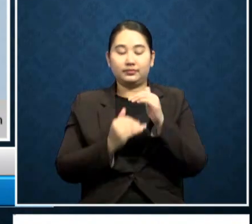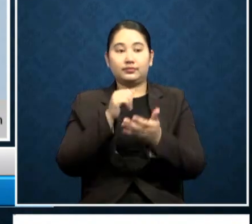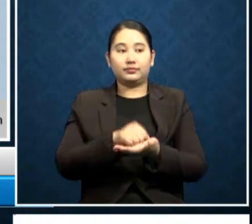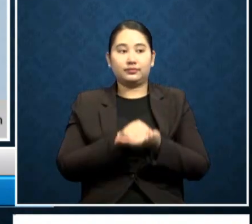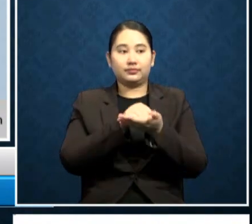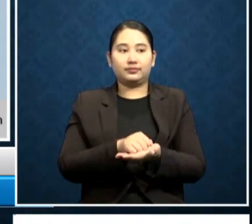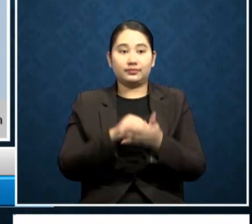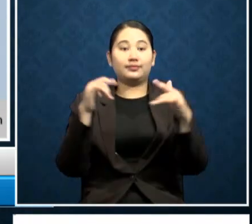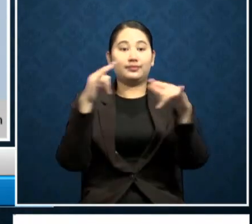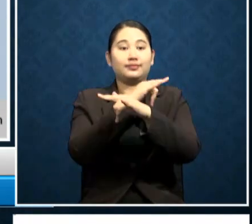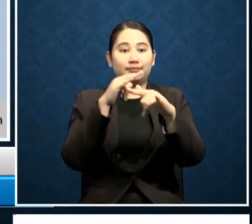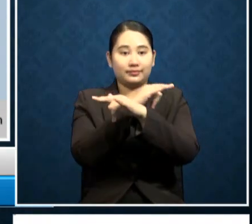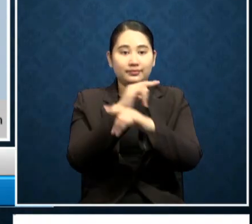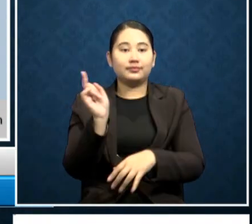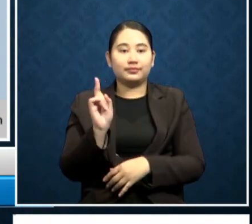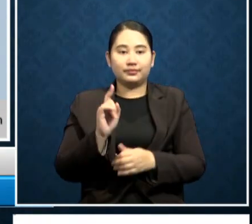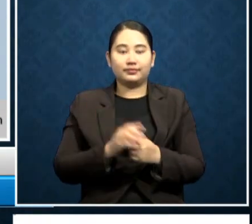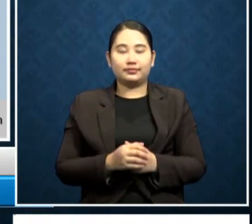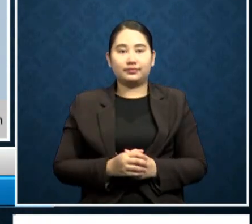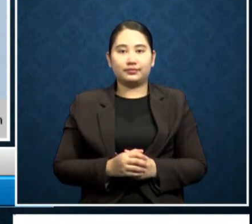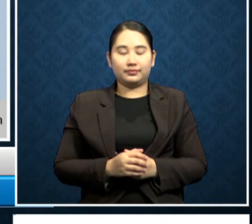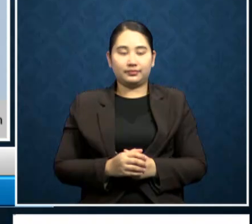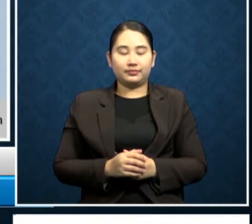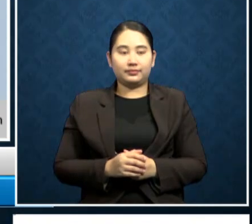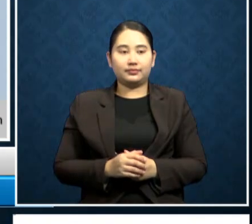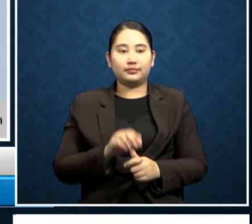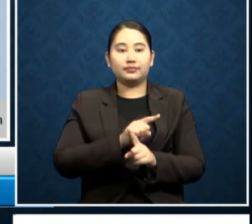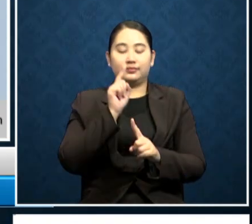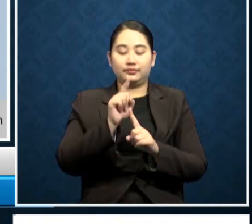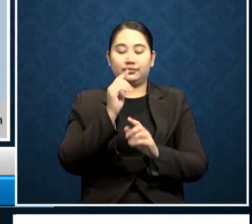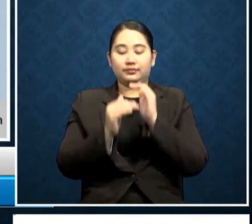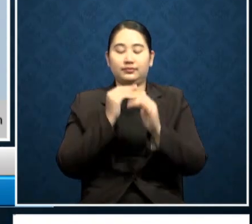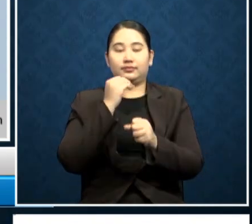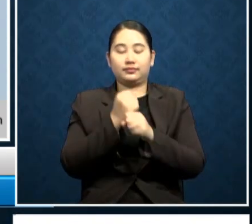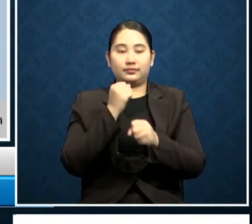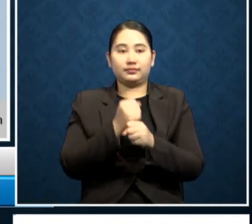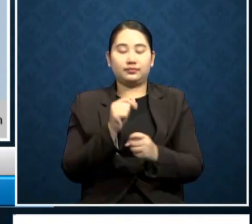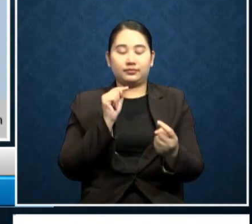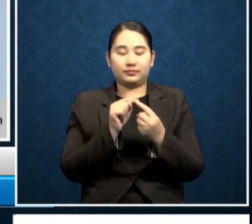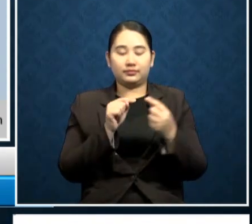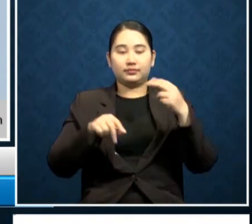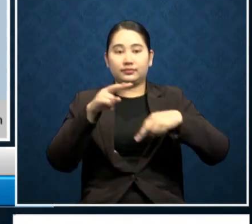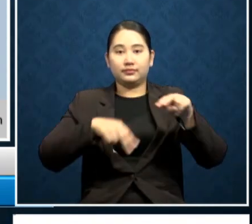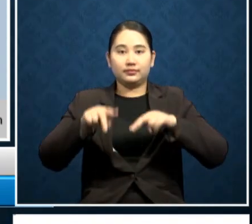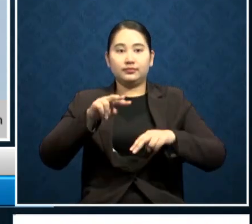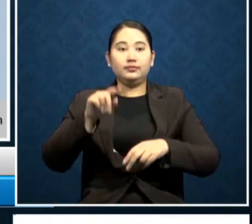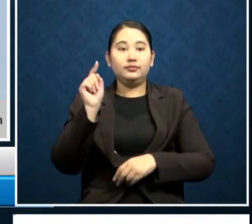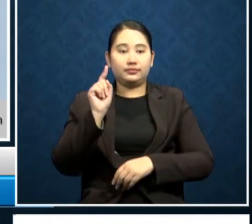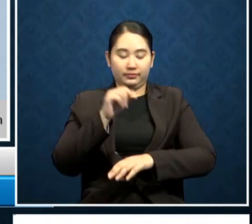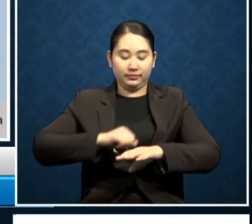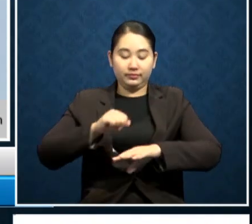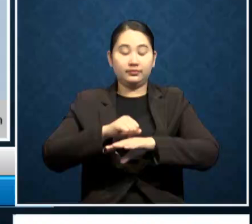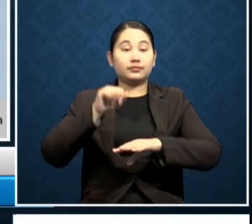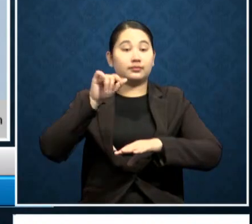จราจรทางอากาศดังต่อไปนี้ 1การพัฒนากการควบคุมจราจรทางอากาศบริเวณท่ากาศยาน